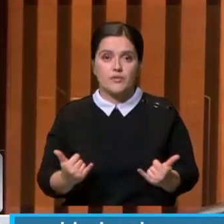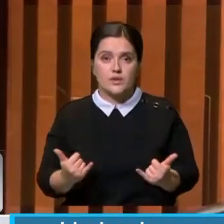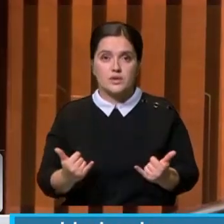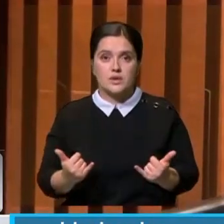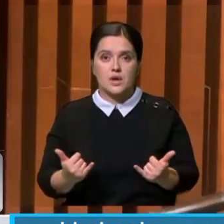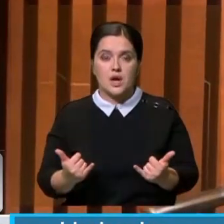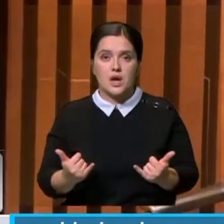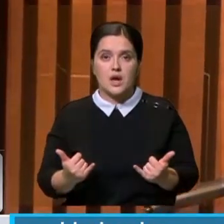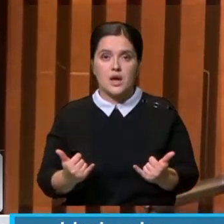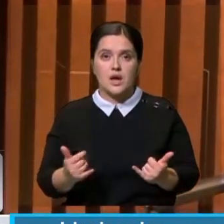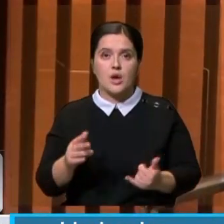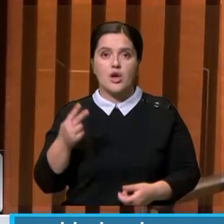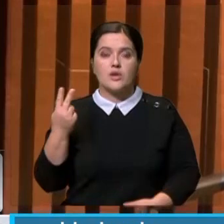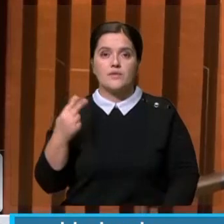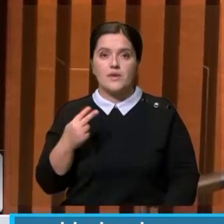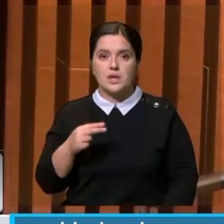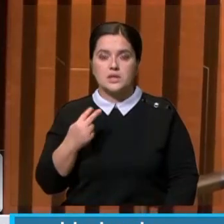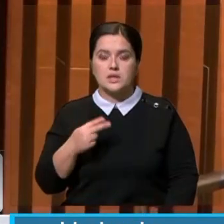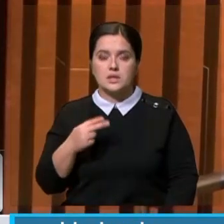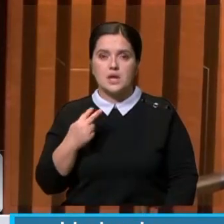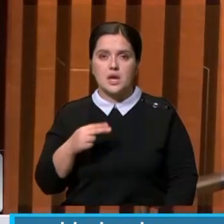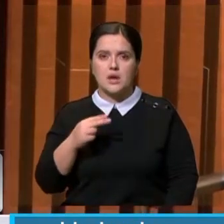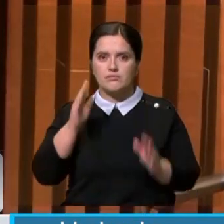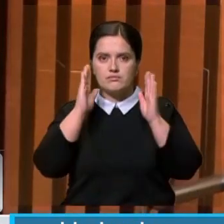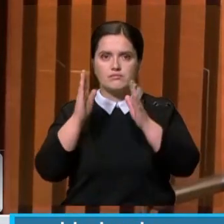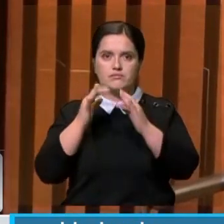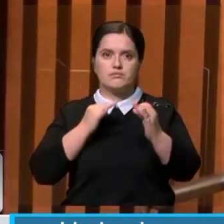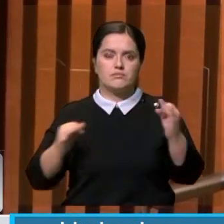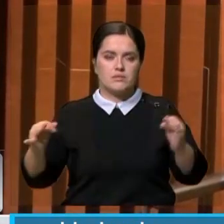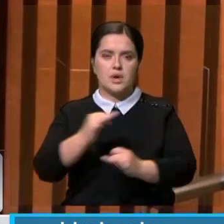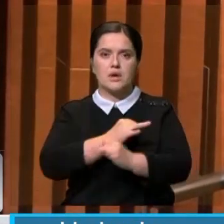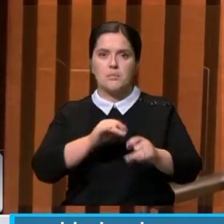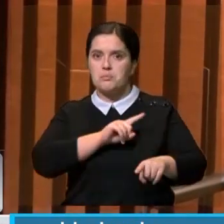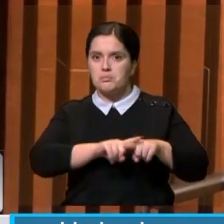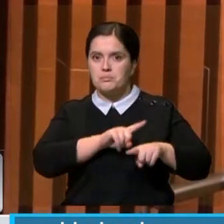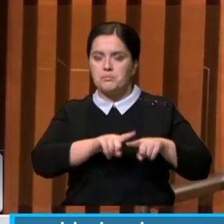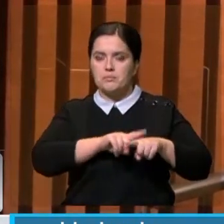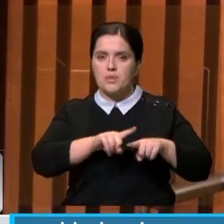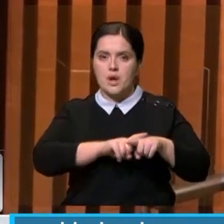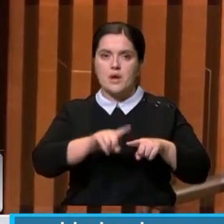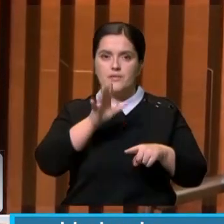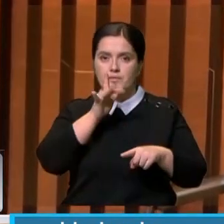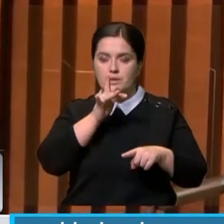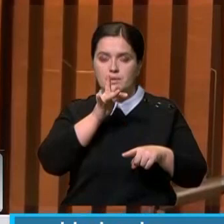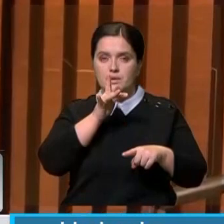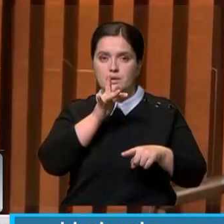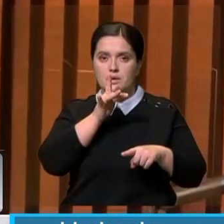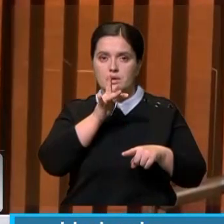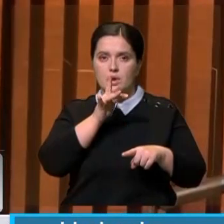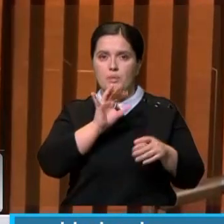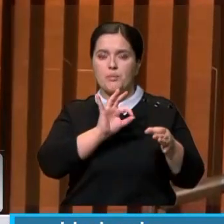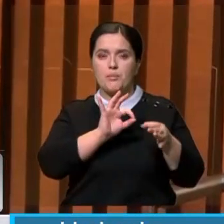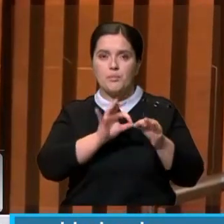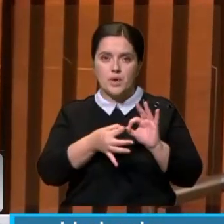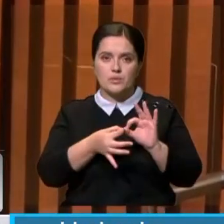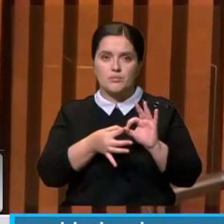государства запланировано порядка 20 переговоров. Все проходит в таком быстром темпе, поэтому чуть подробнее